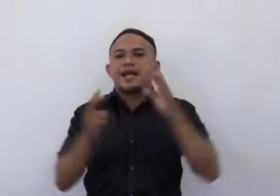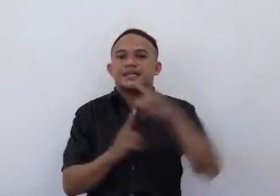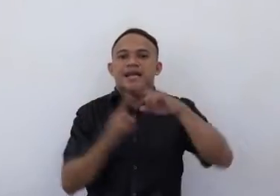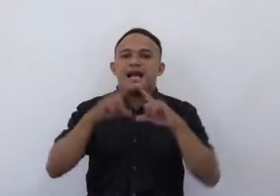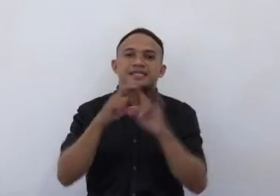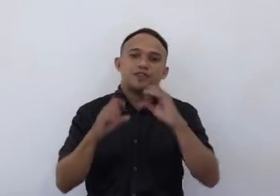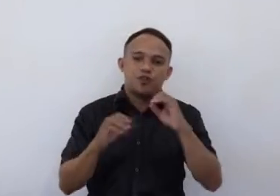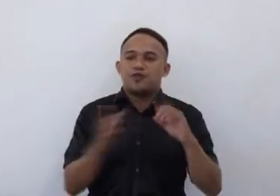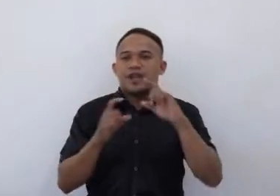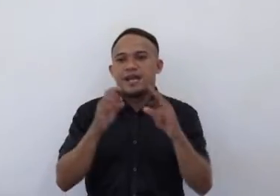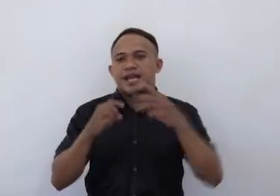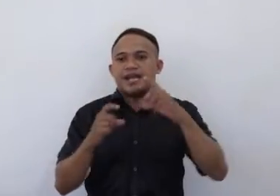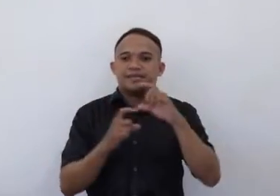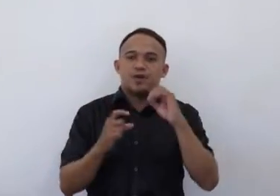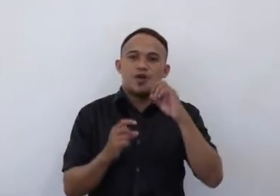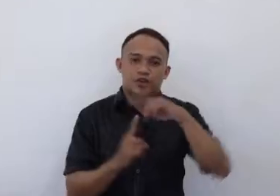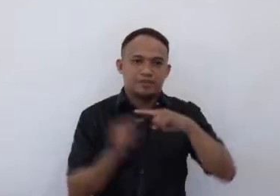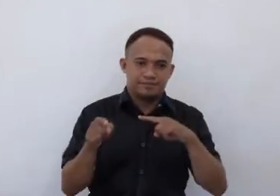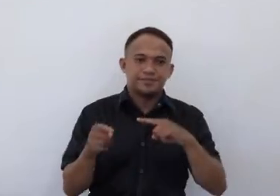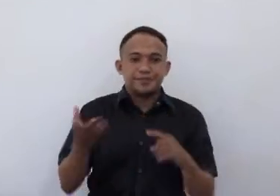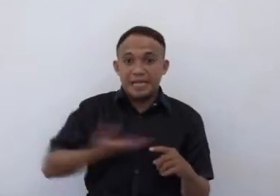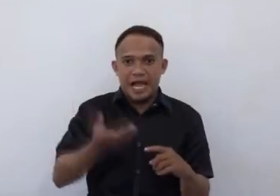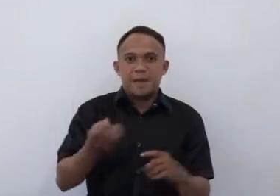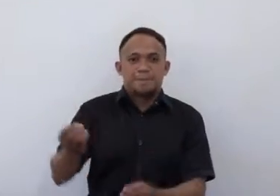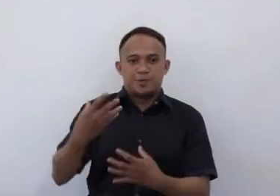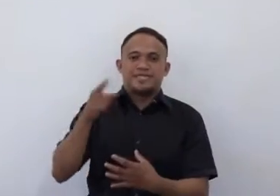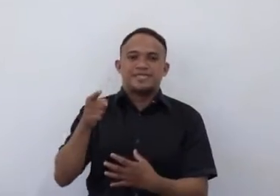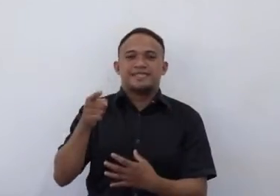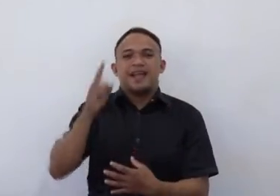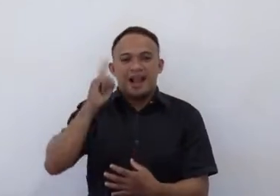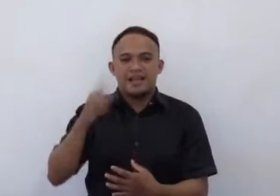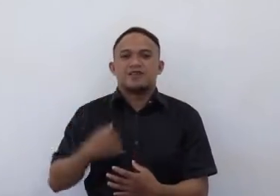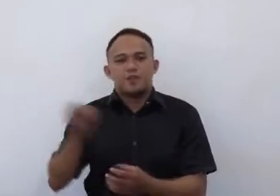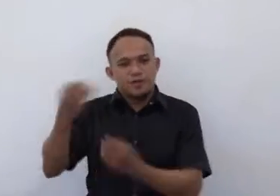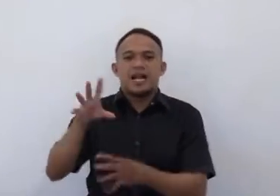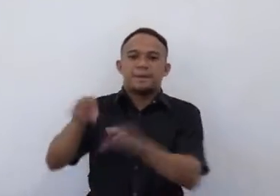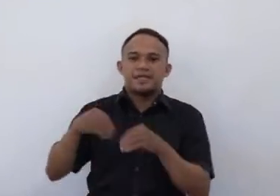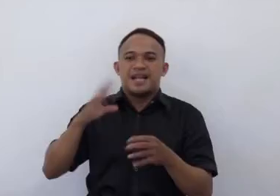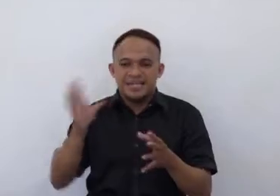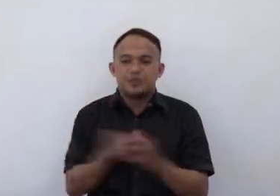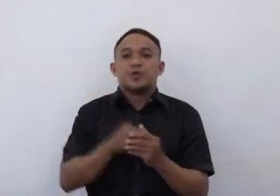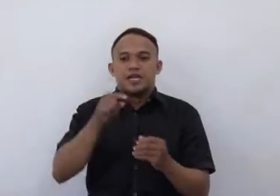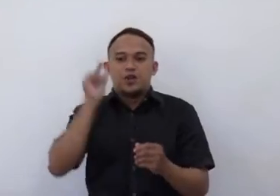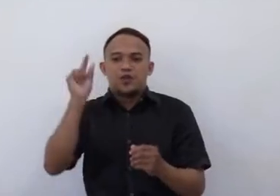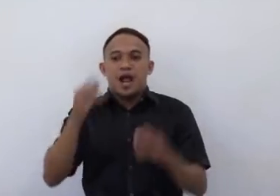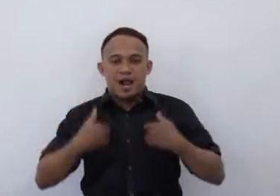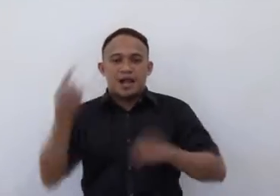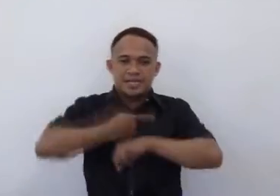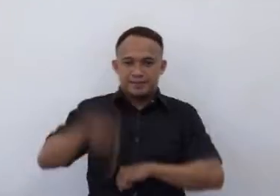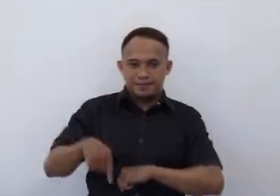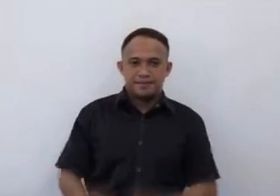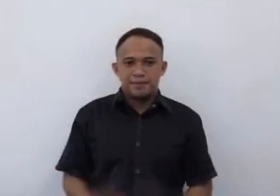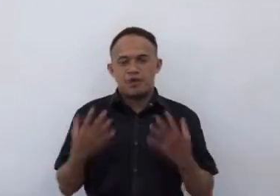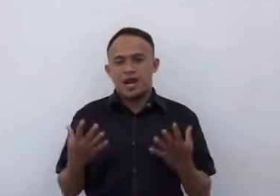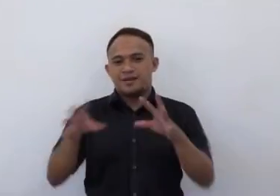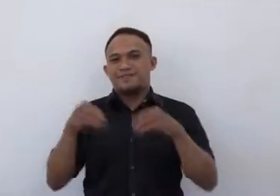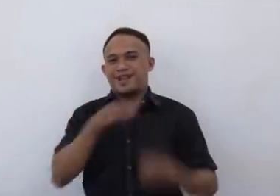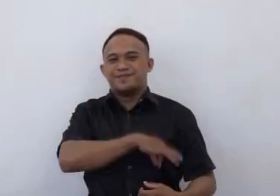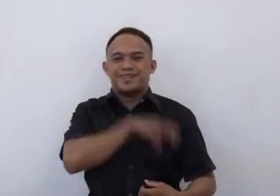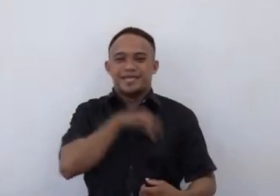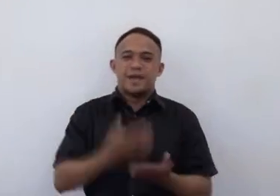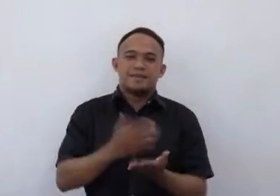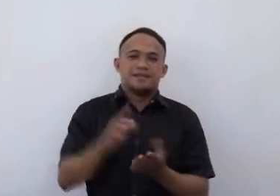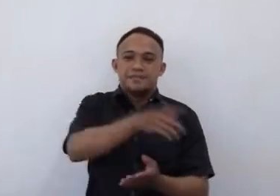Telaga Biru, Kabupaten Gorontalo. Ya, Mitra Kominfo, itulah beberapa informasi yang dapat kami sajikan untuk Anda hari